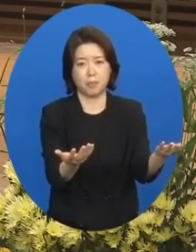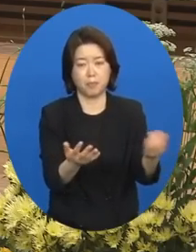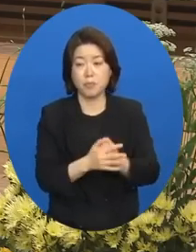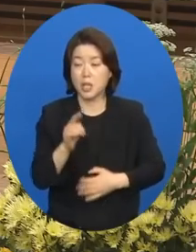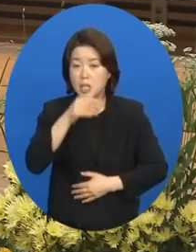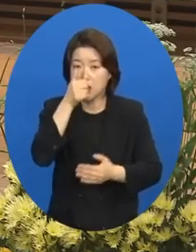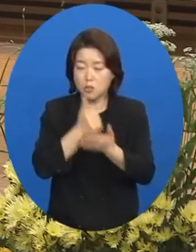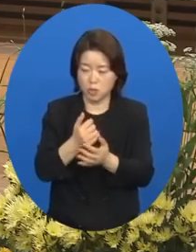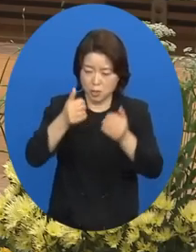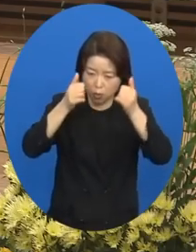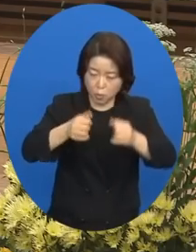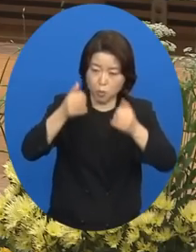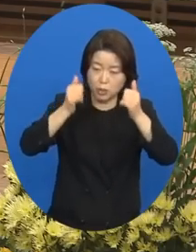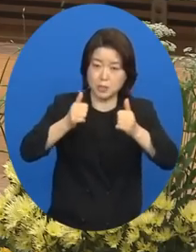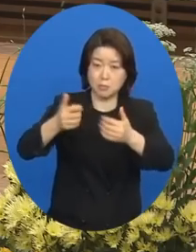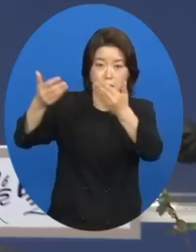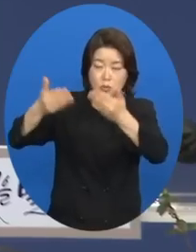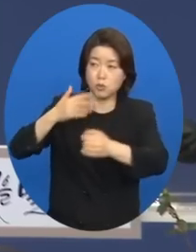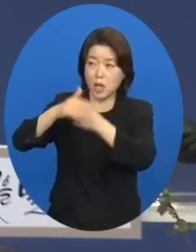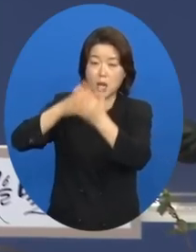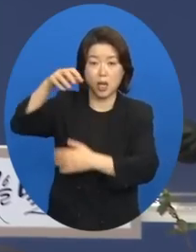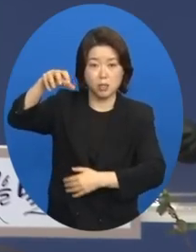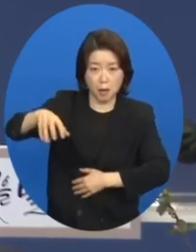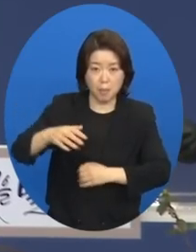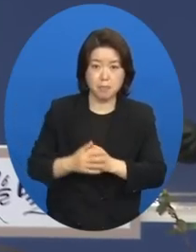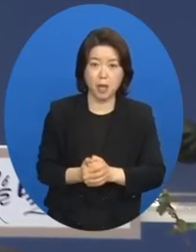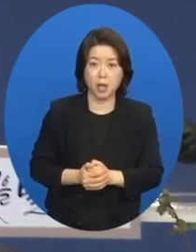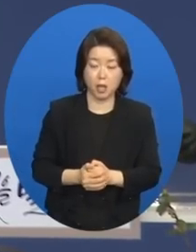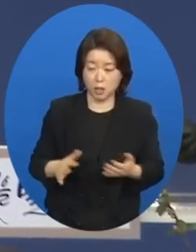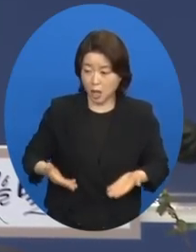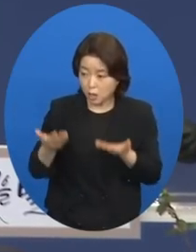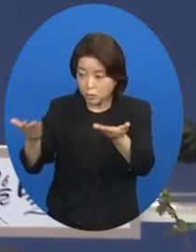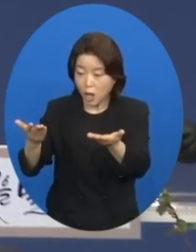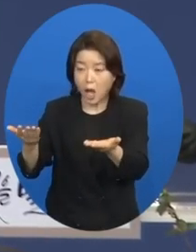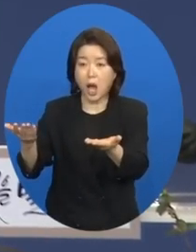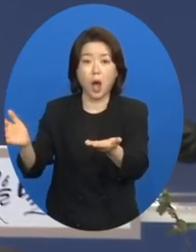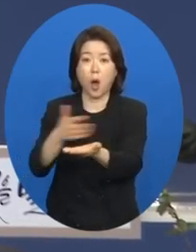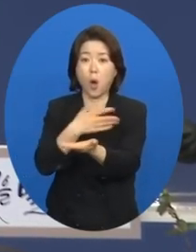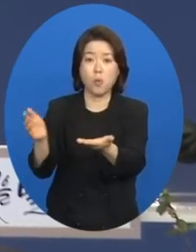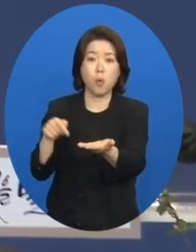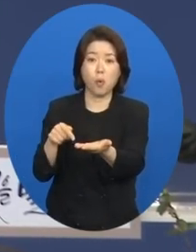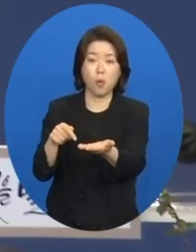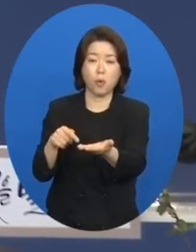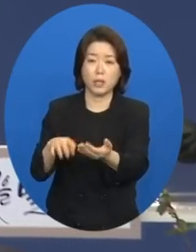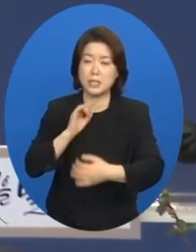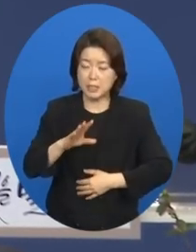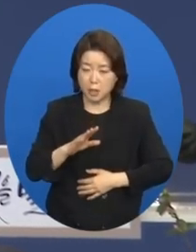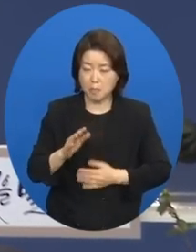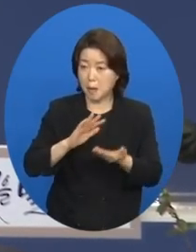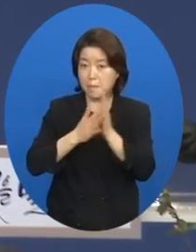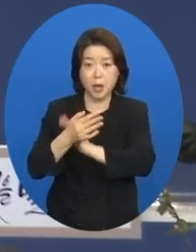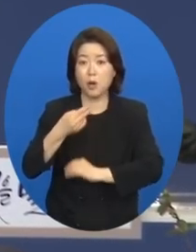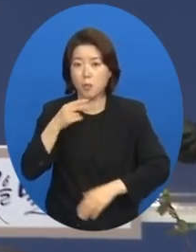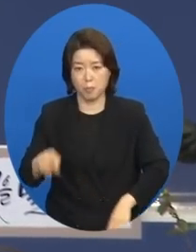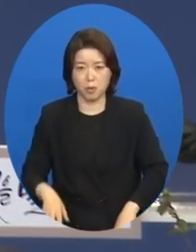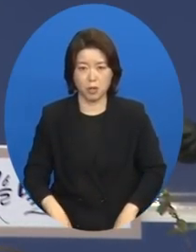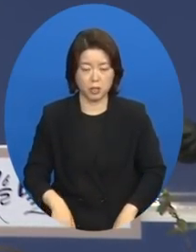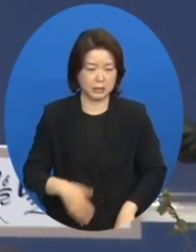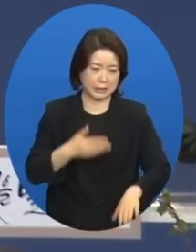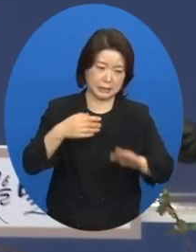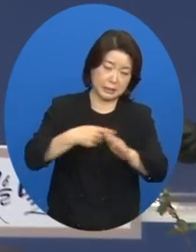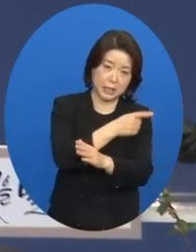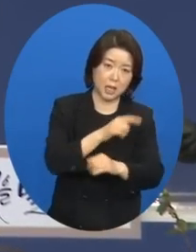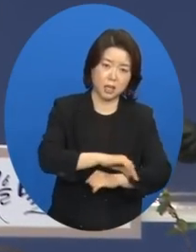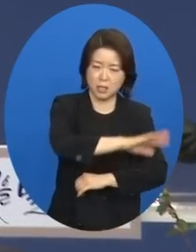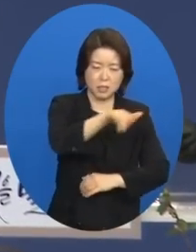죄를 반드시 심판하신 하나님의 심판 앞에 거룩을 내놓을 게 아무것도 없어요. 이것만 변할 수 없다고 하면 다른 모든